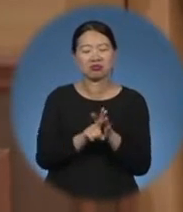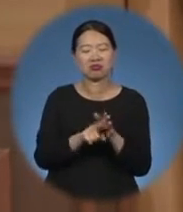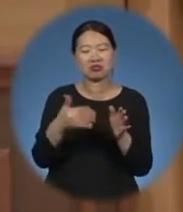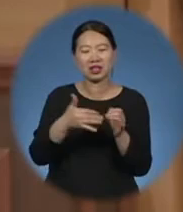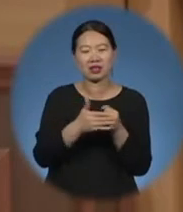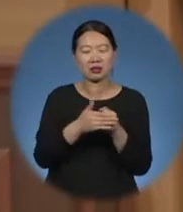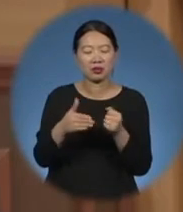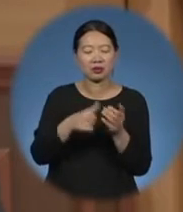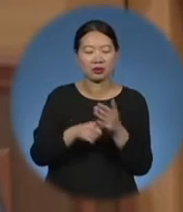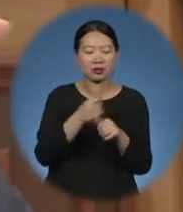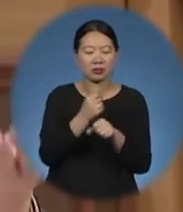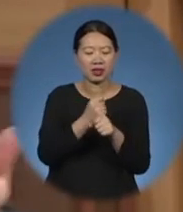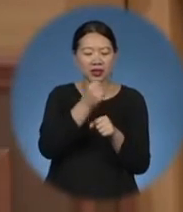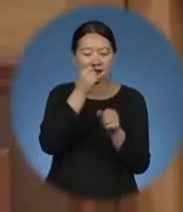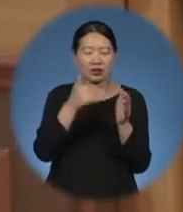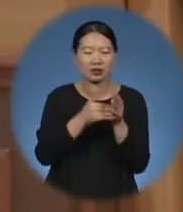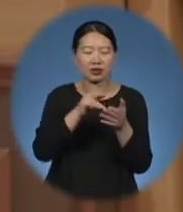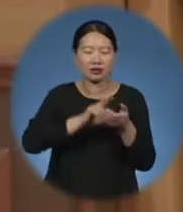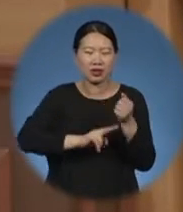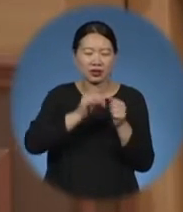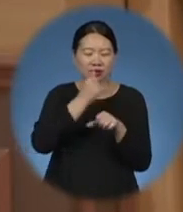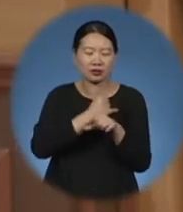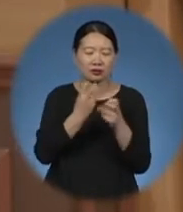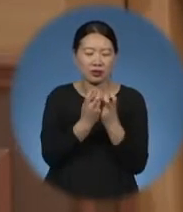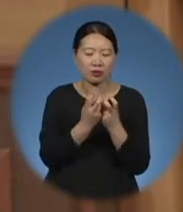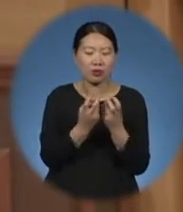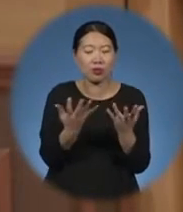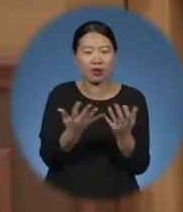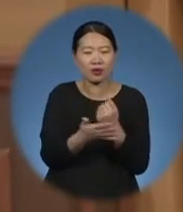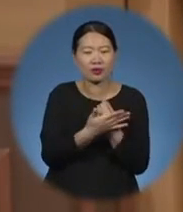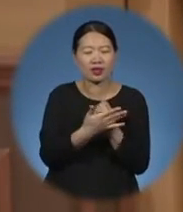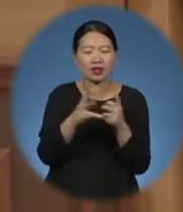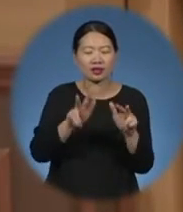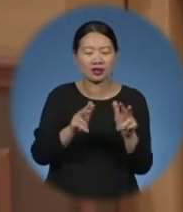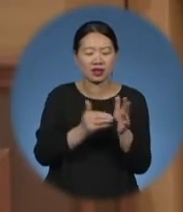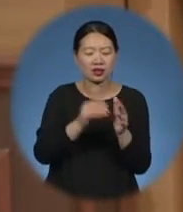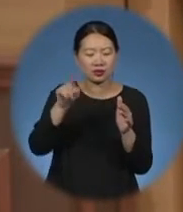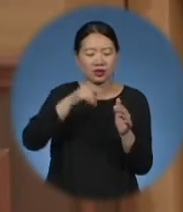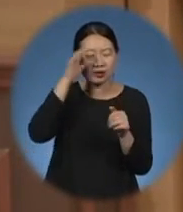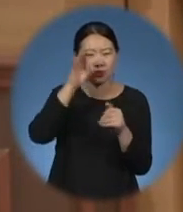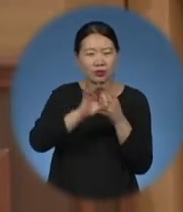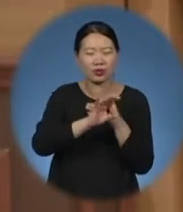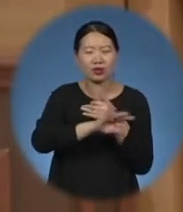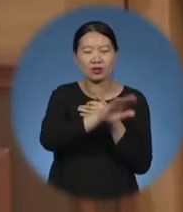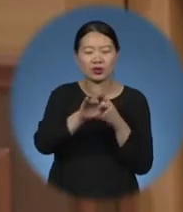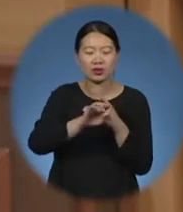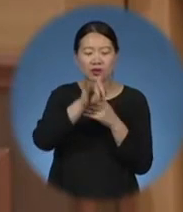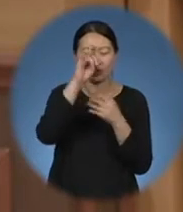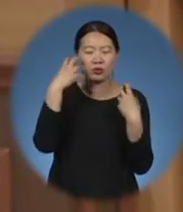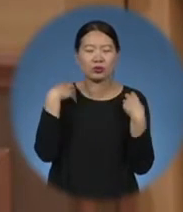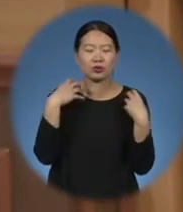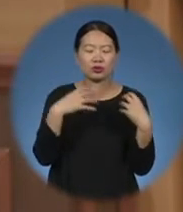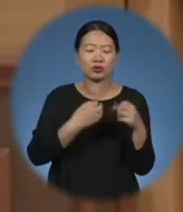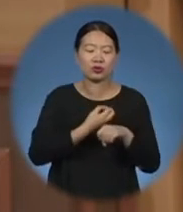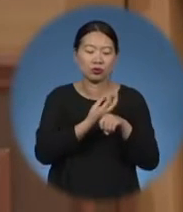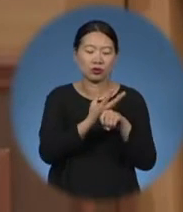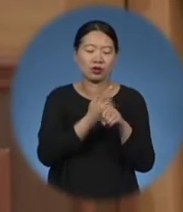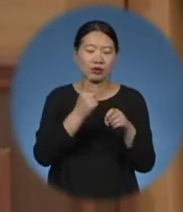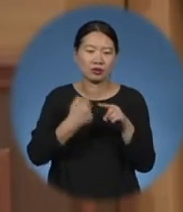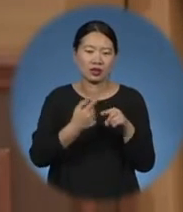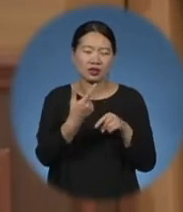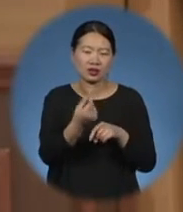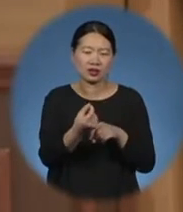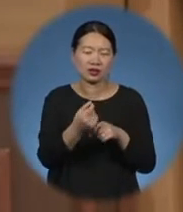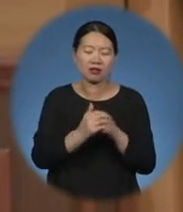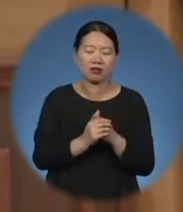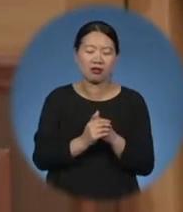물건을 만들어도 좀 팔 수 있는 방법이 없는데 지금까지 와서 보니까 우리 정부 조달도 마찬가지입니다. 너 뭐 납품 실적이 몇